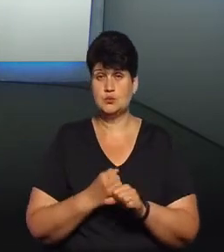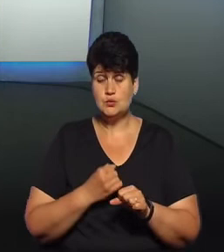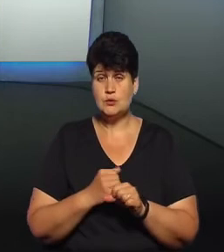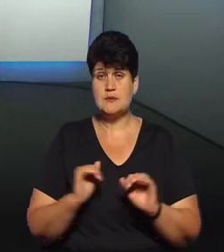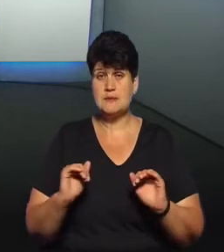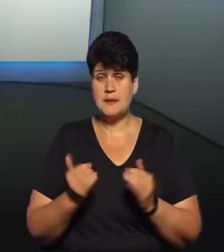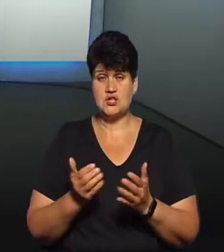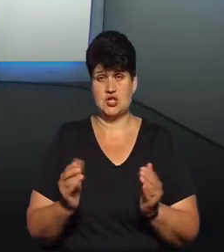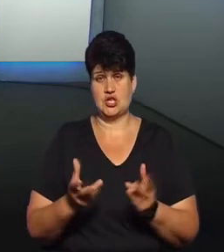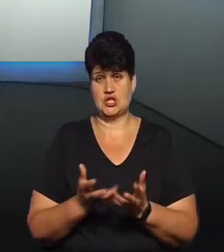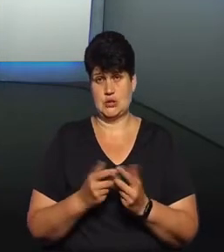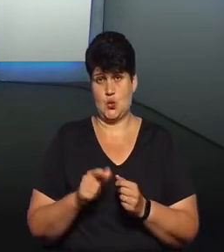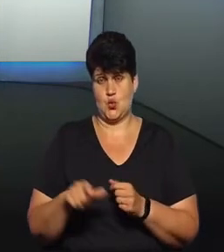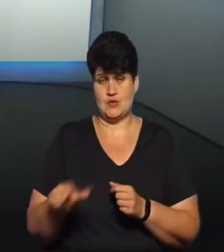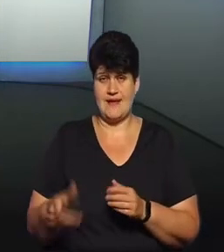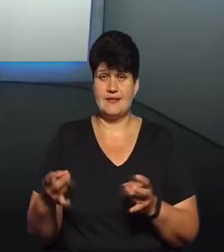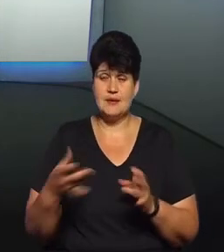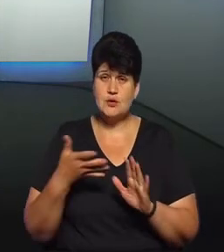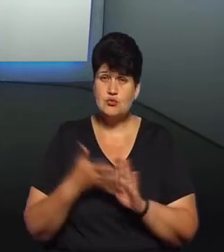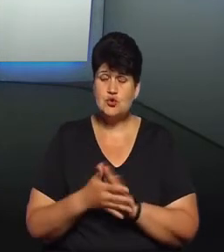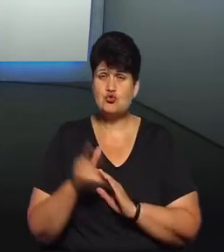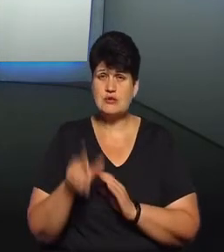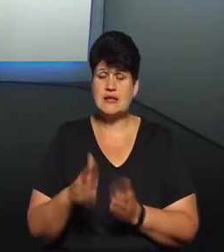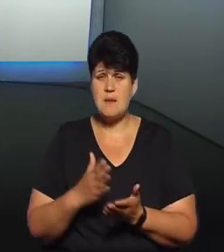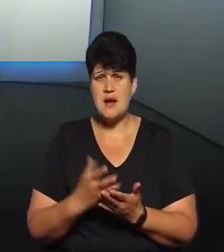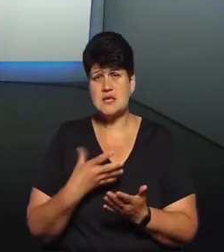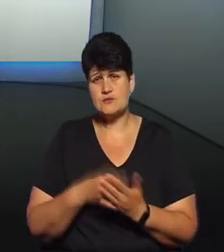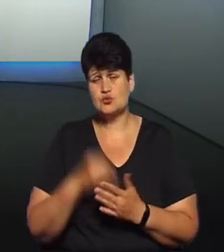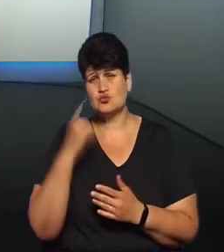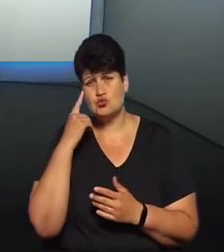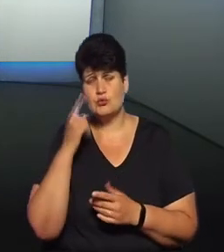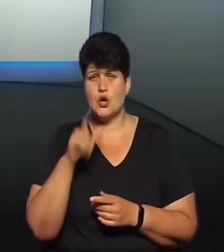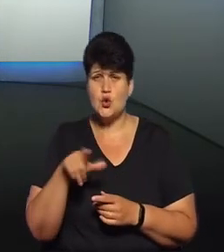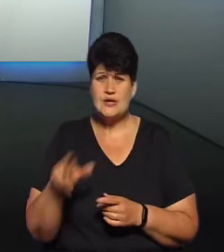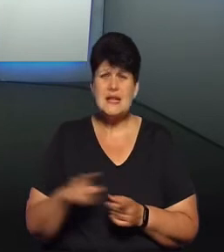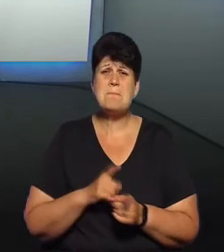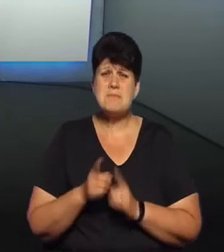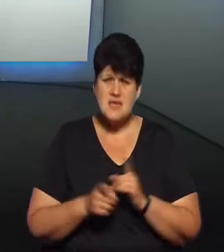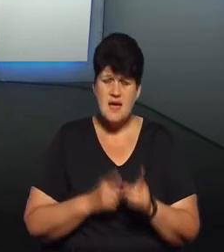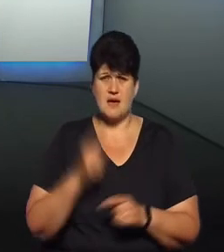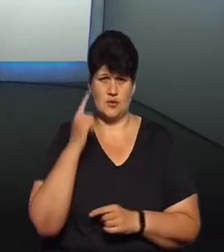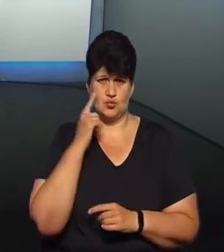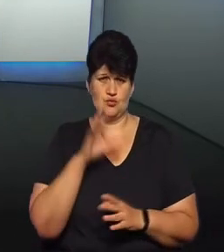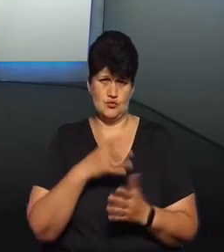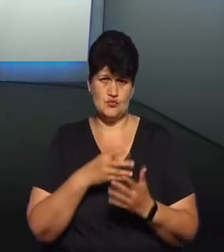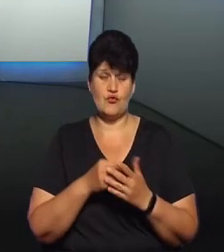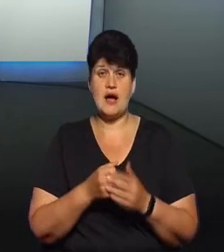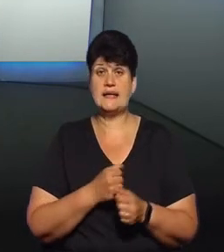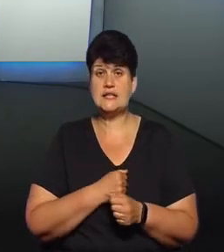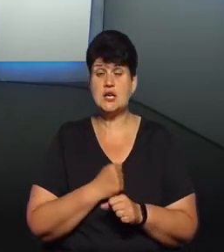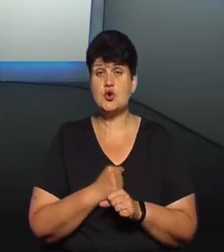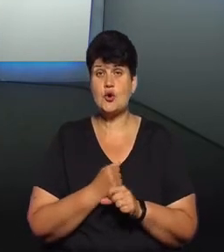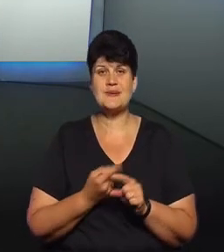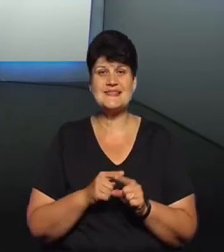що людина має свої переконання, і людина міняє свої переконання, змінює їх, але, на жаль, робить це не надто швидко. І